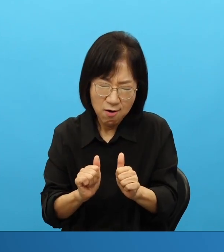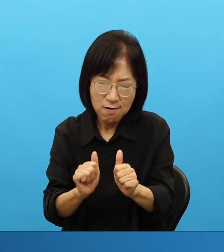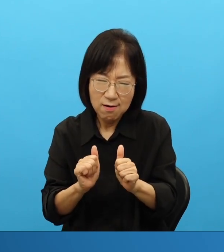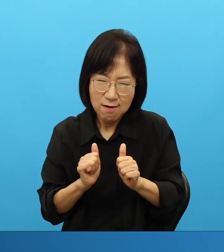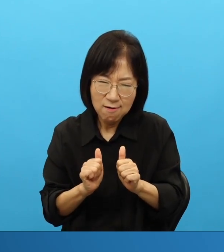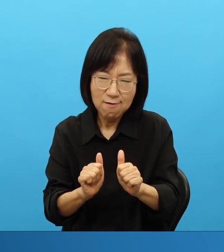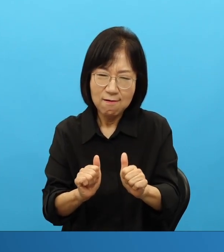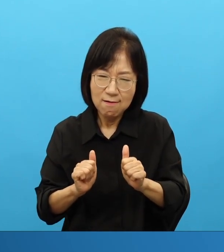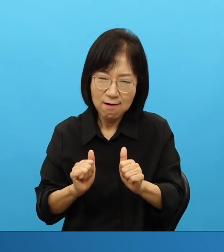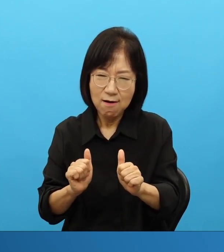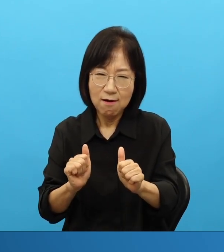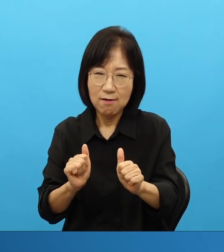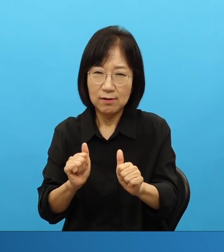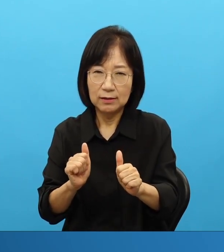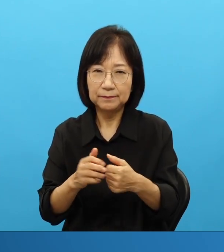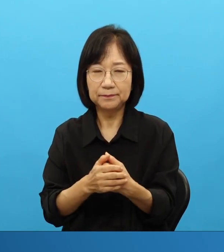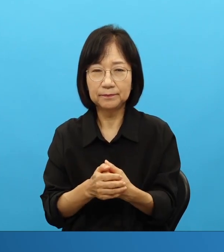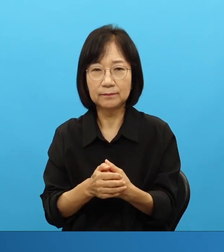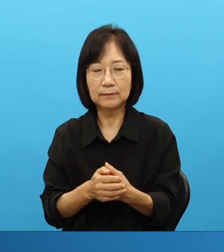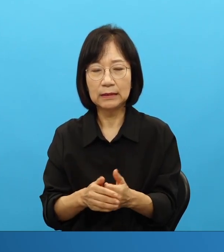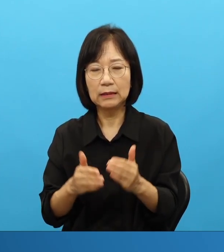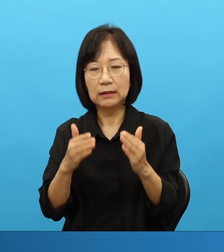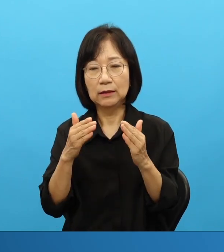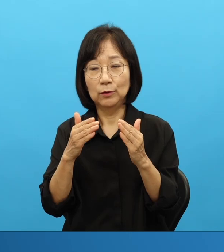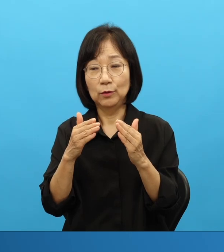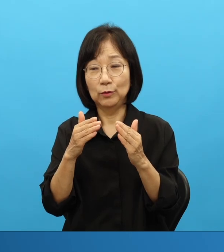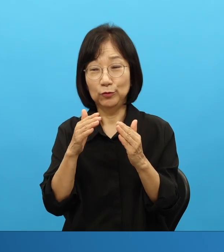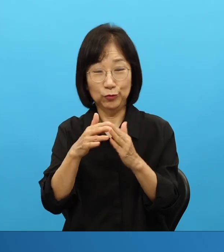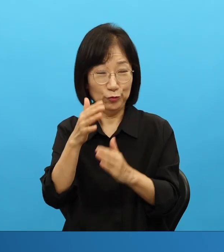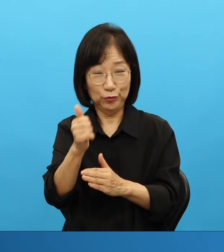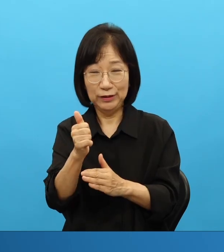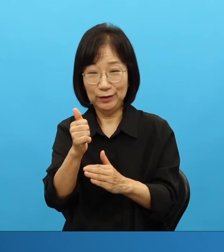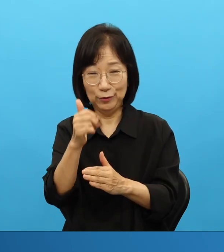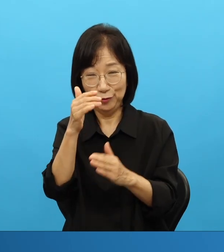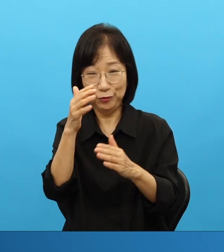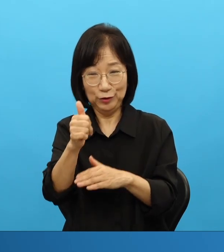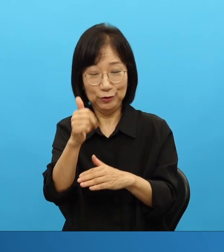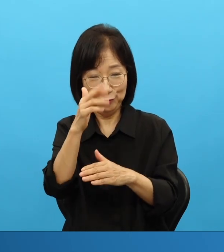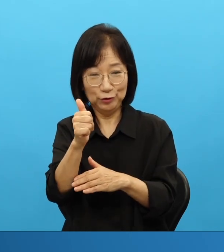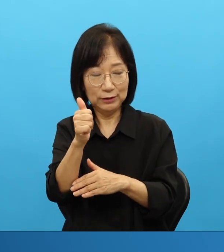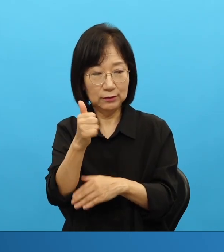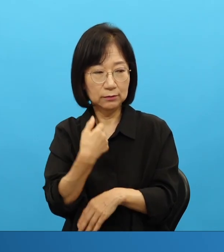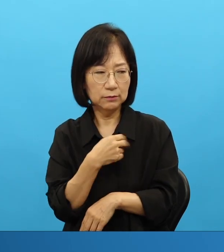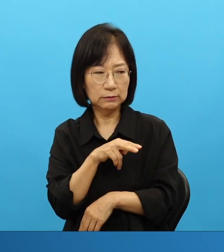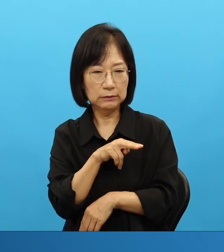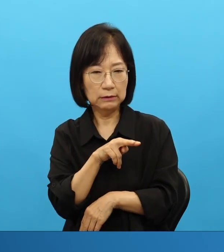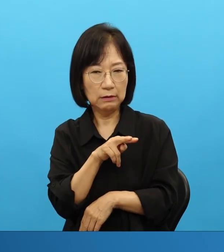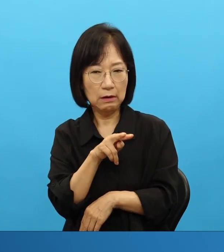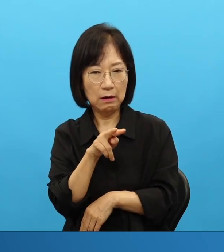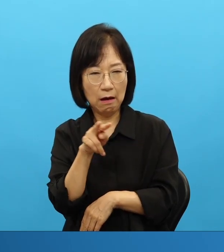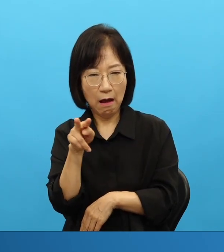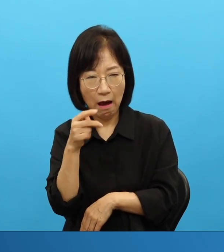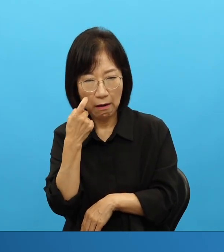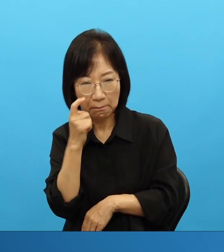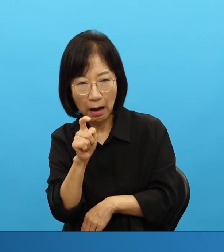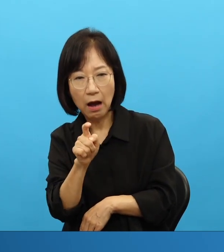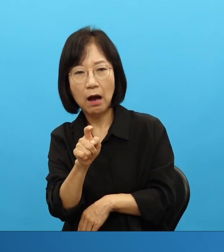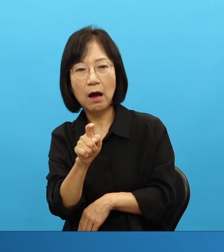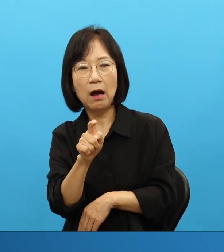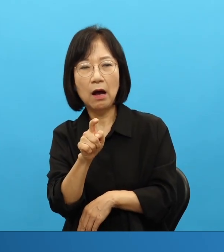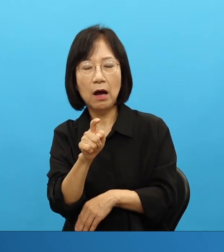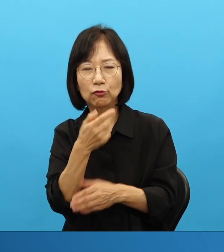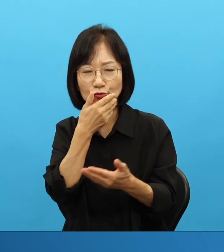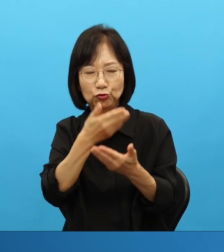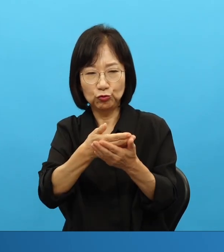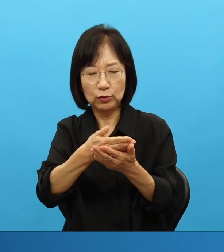하니까요. 그 주인이 그냥 이렇게 맡겨서 너 해라고. But he worked so well in the store that the owner of the store said, entrusted everything to him, saying, you just take hold of